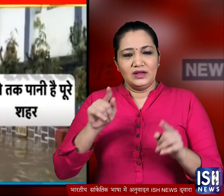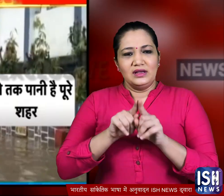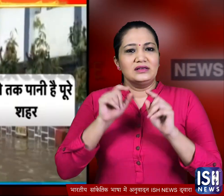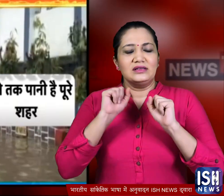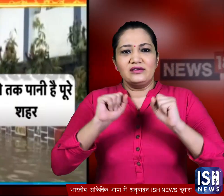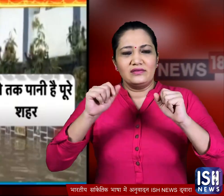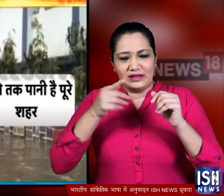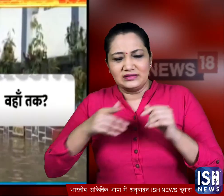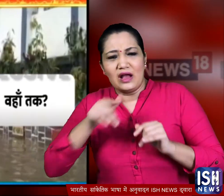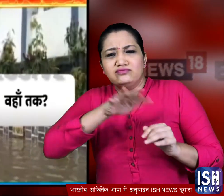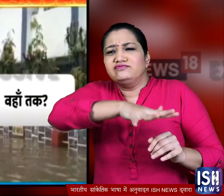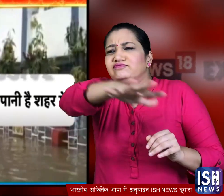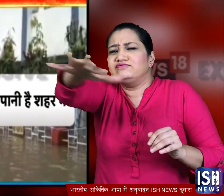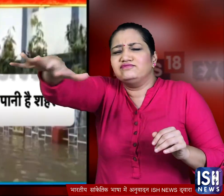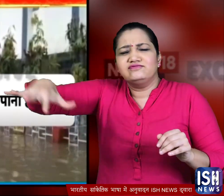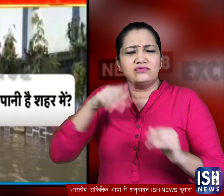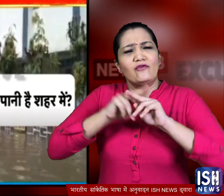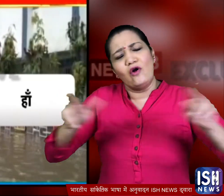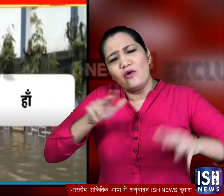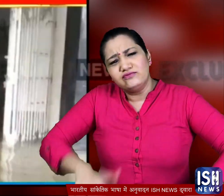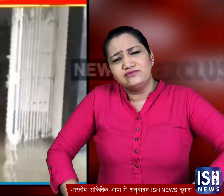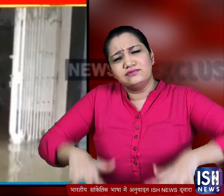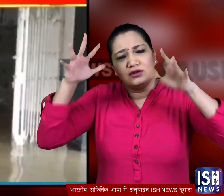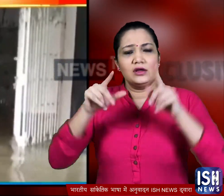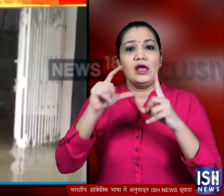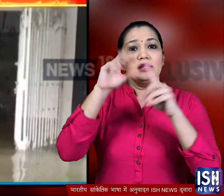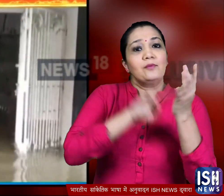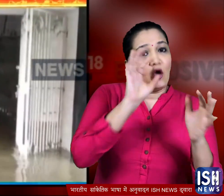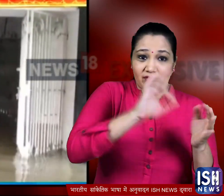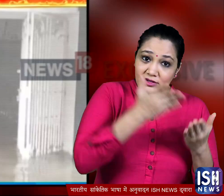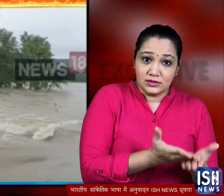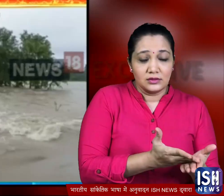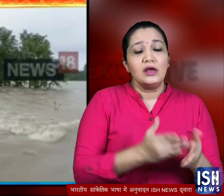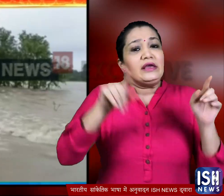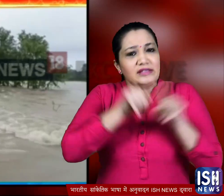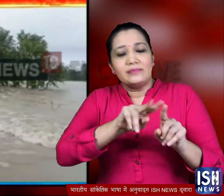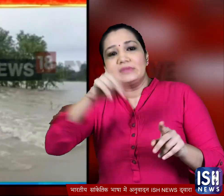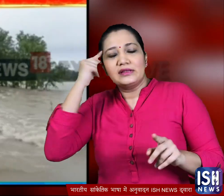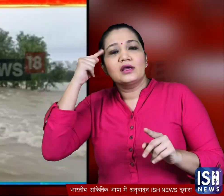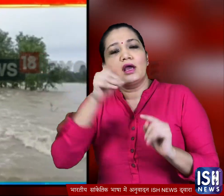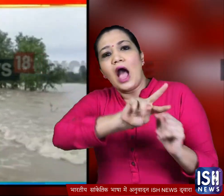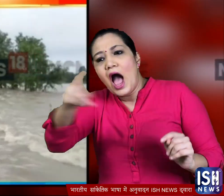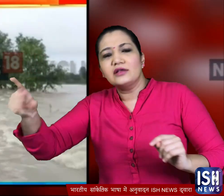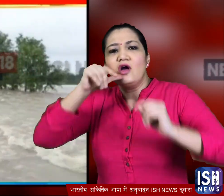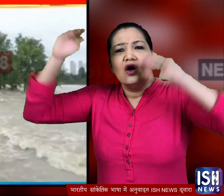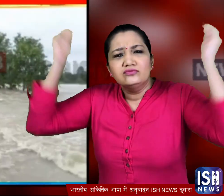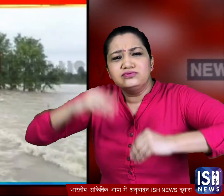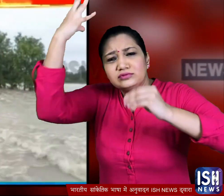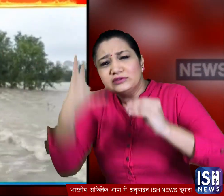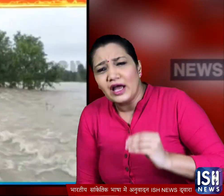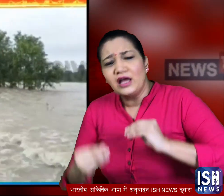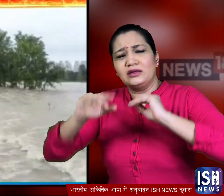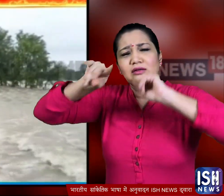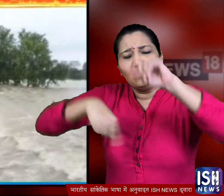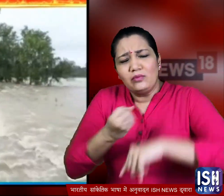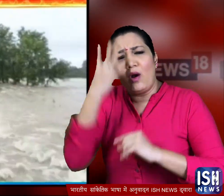रहा 3 लाइन के पास, वहाँ पूरा पानी है सर। हाँ। ये हालात डीएम दफ्तर के हैं। इसी से शहर की दूसरी जगहों में रात भर की बारिश